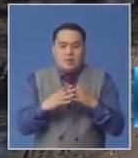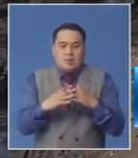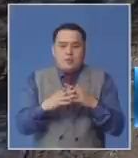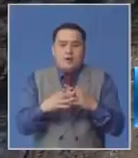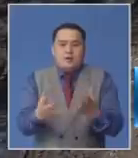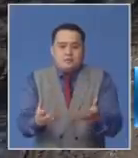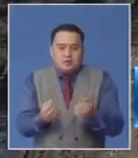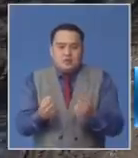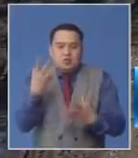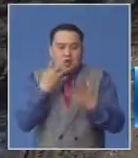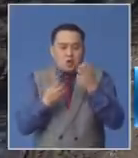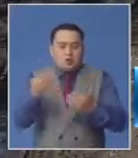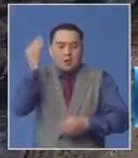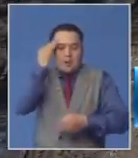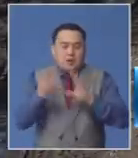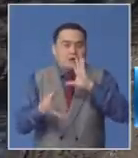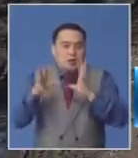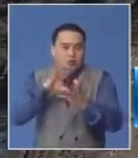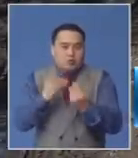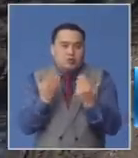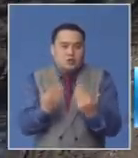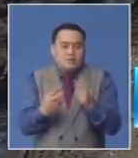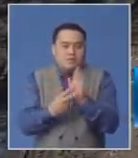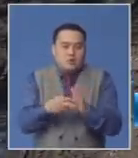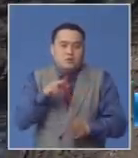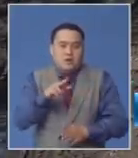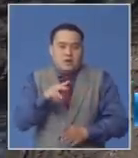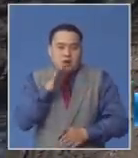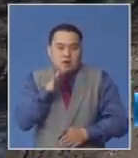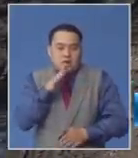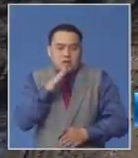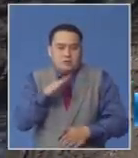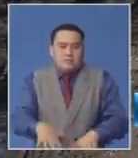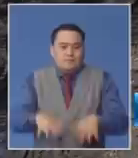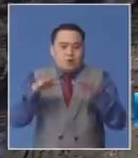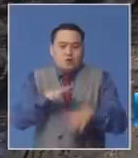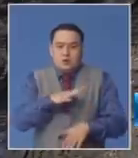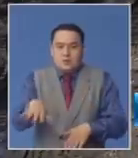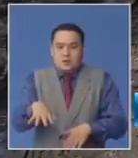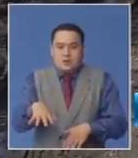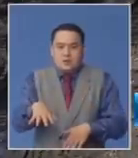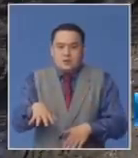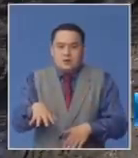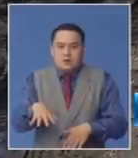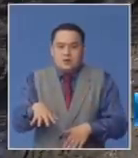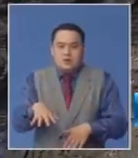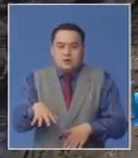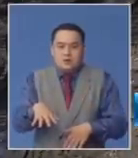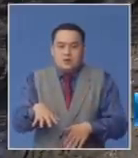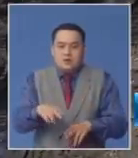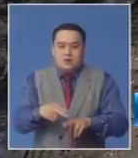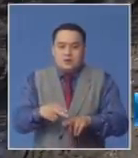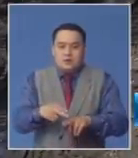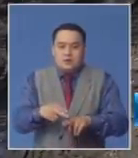мы приняли вот эти серьезные меры в результате сейчас последние 8 лет подтопление нет транзитом